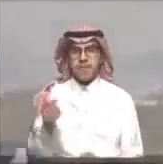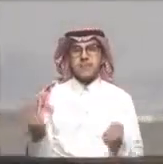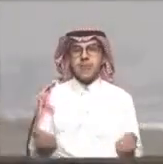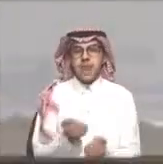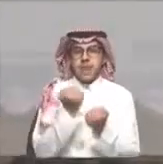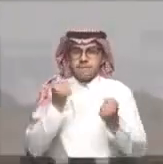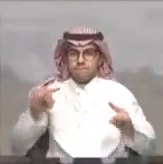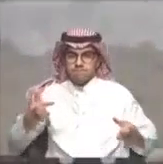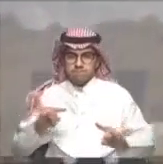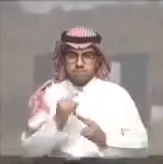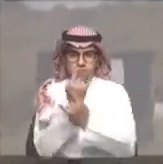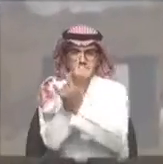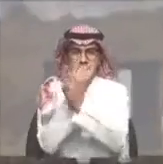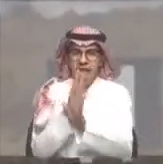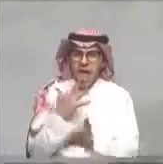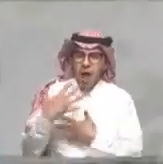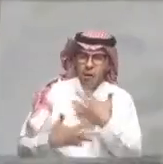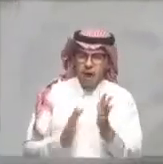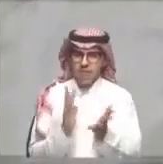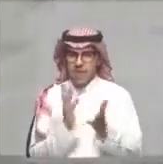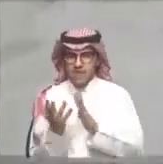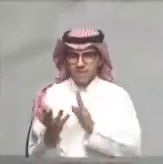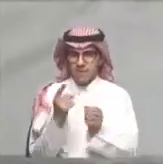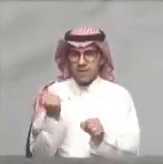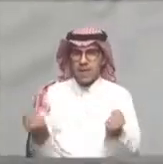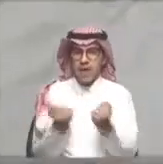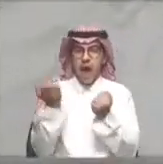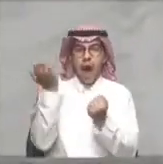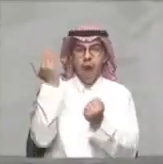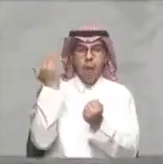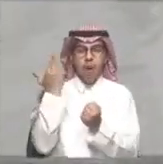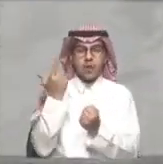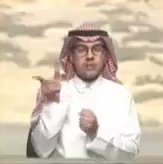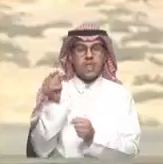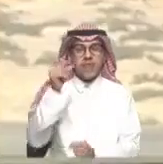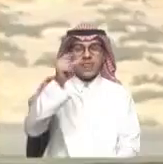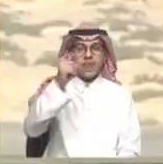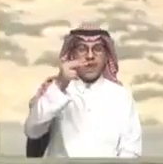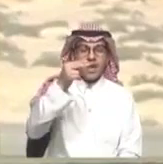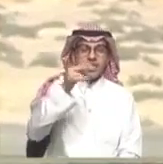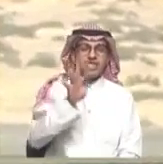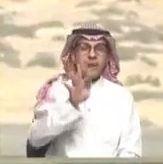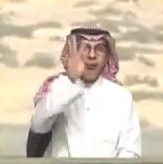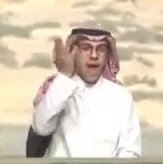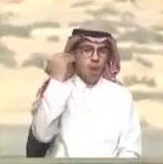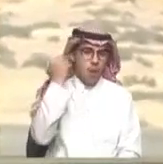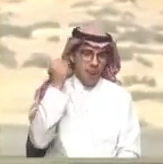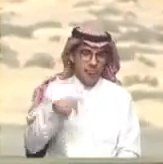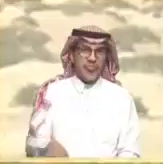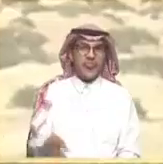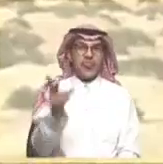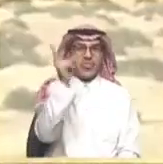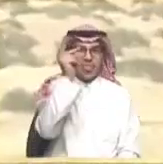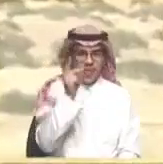تمرين درع الخليج لم يكن الأول من نوعه، فقد سبقه تمرين درع الشمال وسيف عبد الله، وتعد